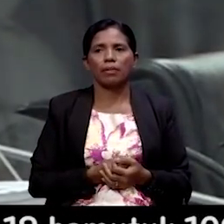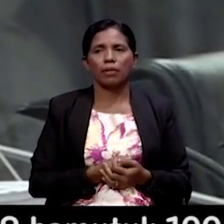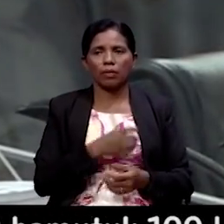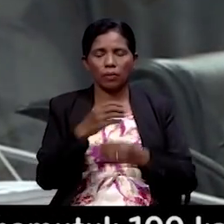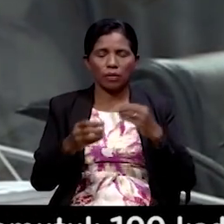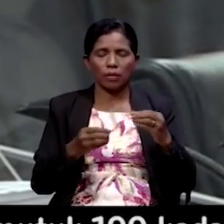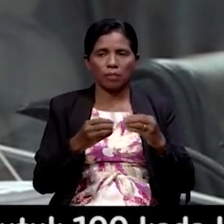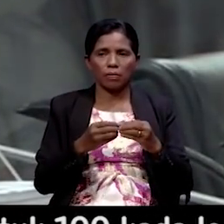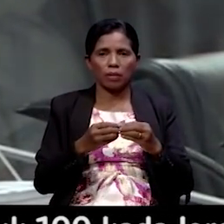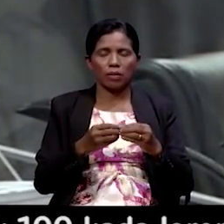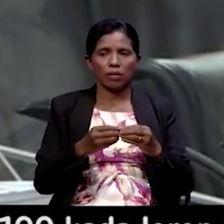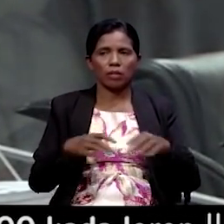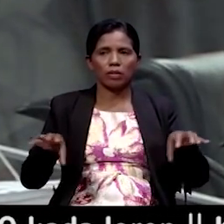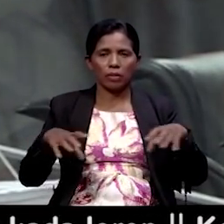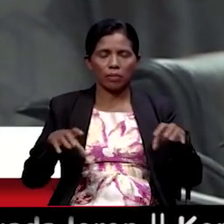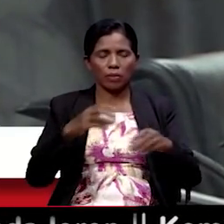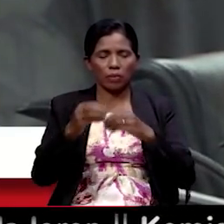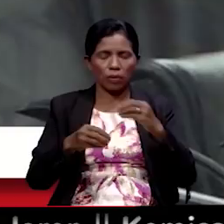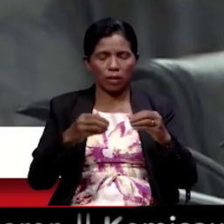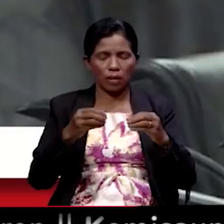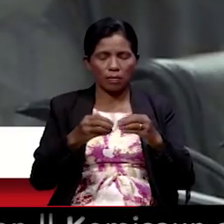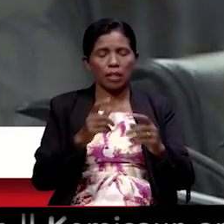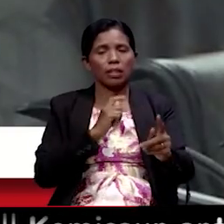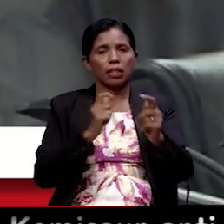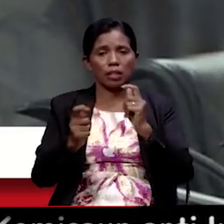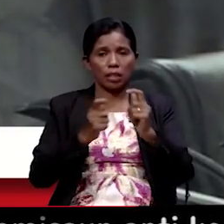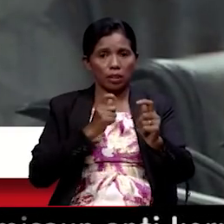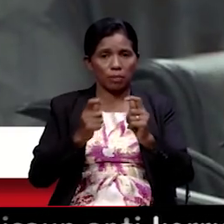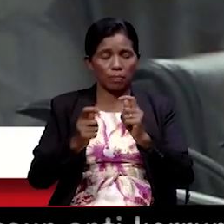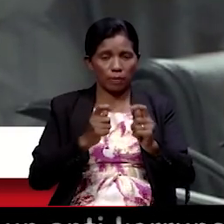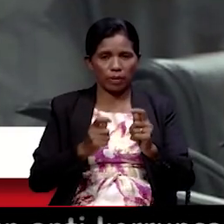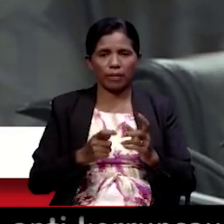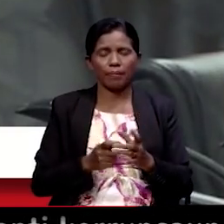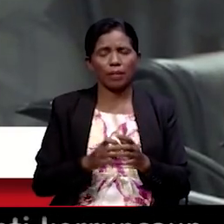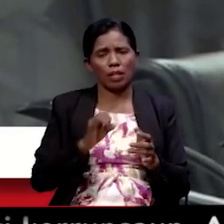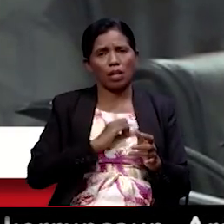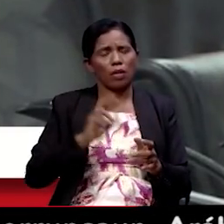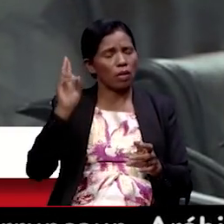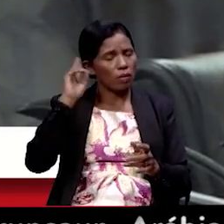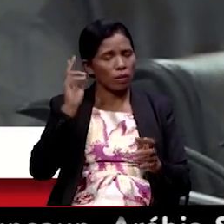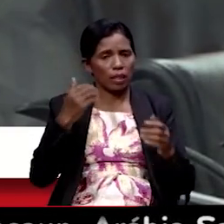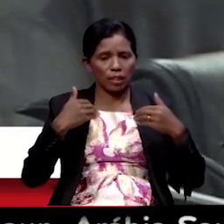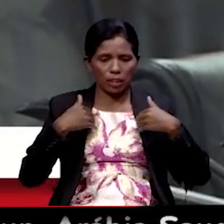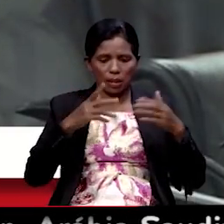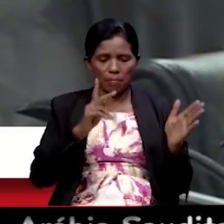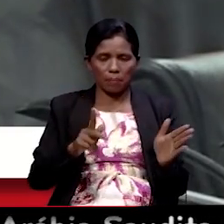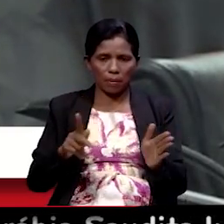atu implementa lei kona ba movimento transporte. Ya, orona kataka iha plano atau